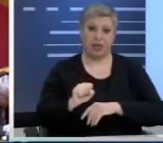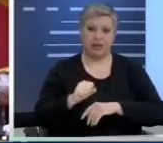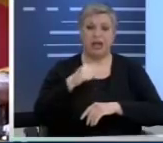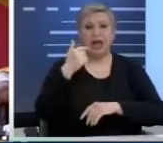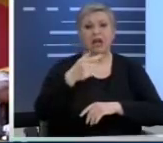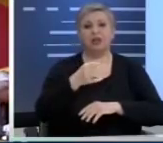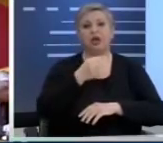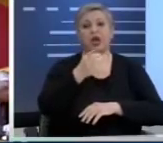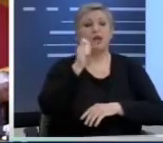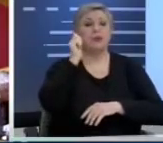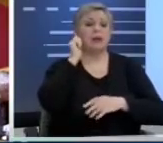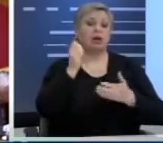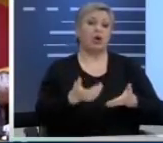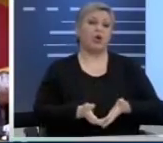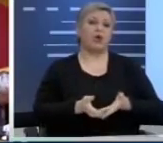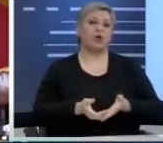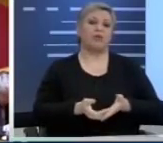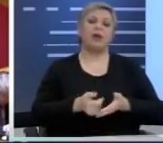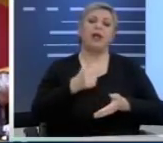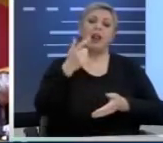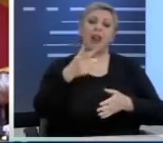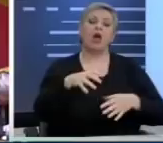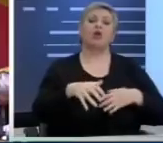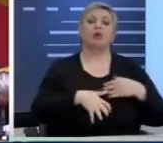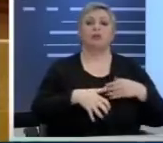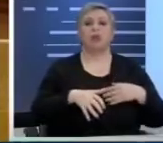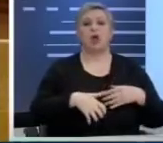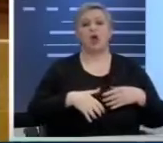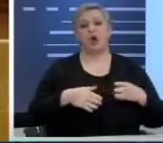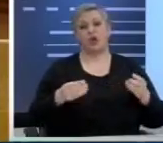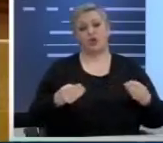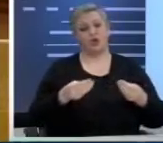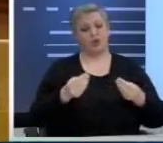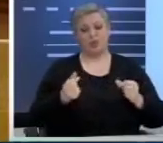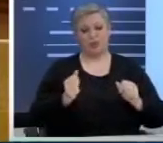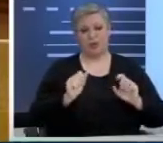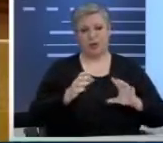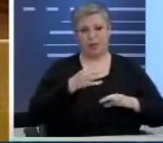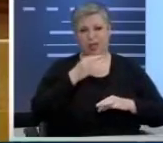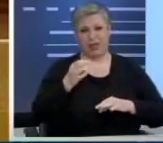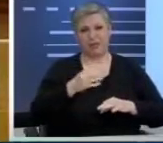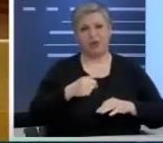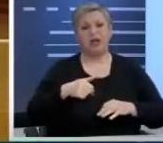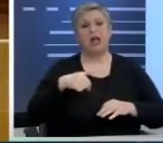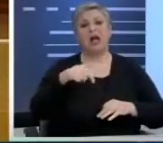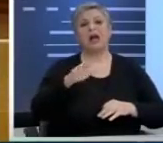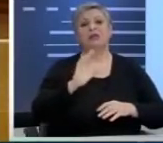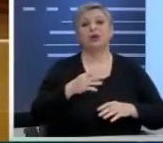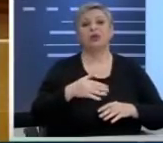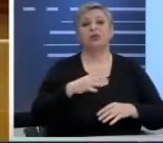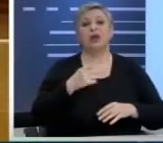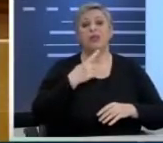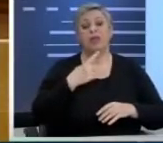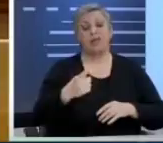το πήγε στον Μάρτιν. Αν μη τι άλλο, έχει χιούμορ ο κύριος Βορύδης που δεν χαρακτηρίζει την αυτιδεξιά πτέρυγα. Πρέπει να του το πω αυτό.